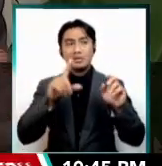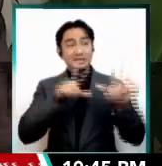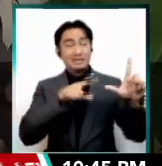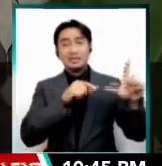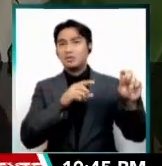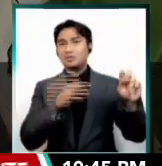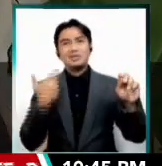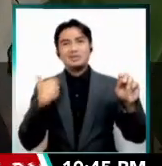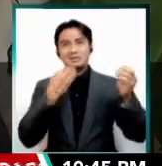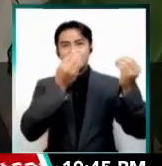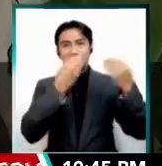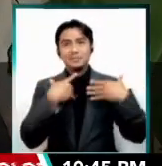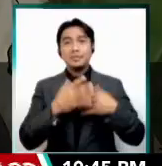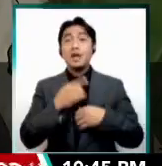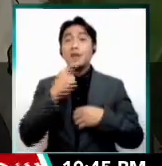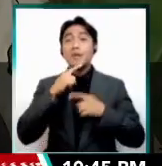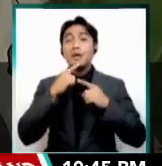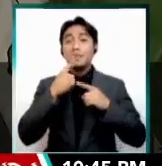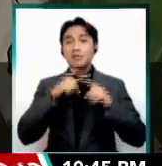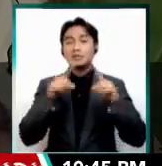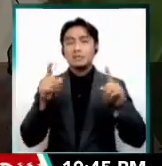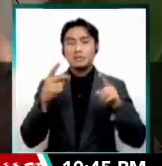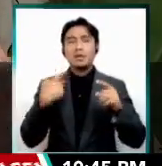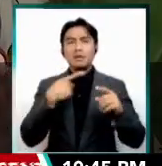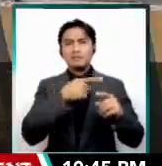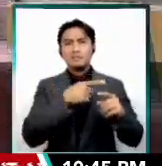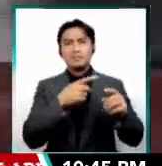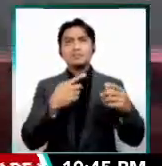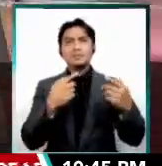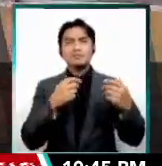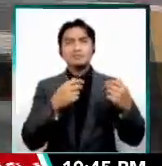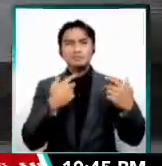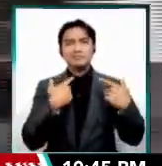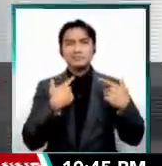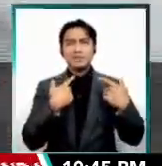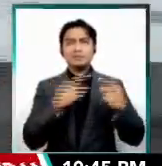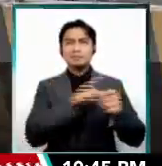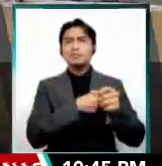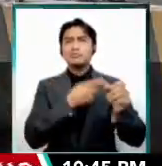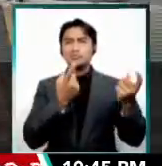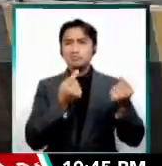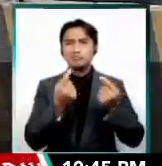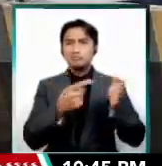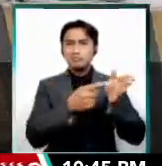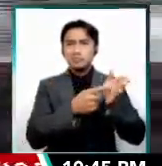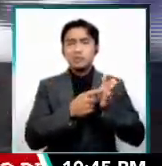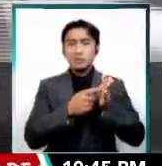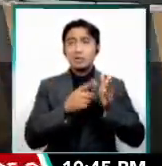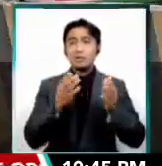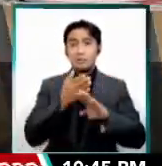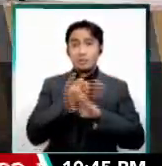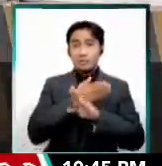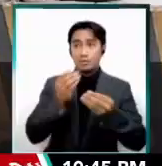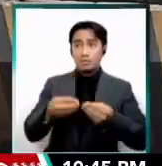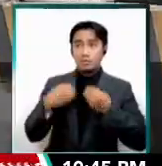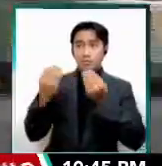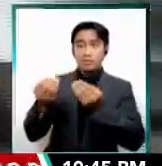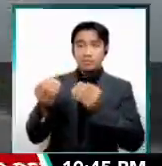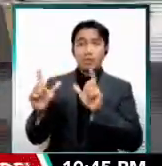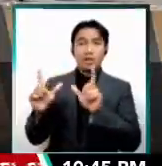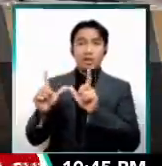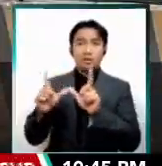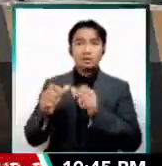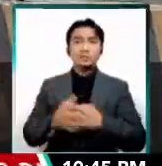nauna nilang sinabi na may kapangyarihan sila na bumuo ng mga requirement bago magbigay ng lisensya. Alinsunod yan sa Republic